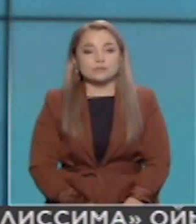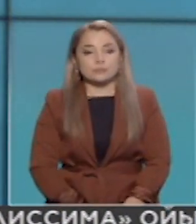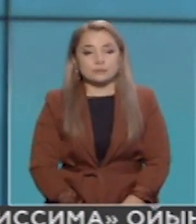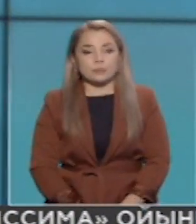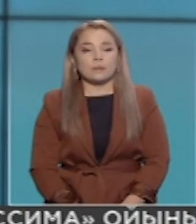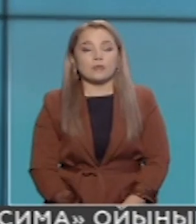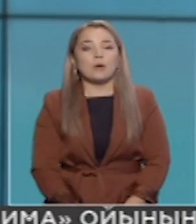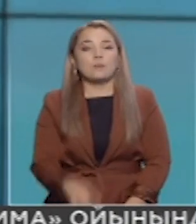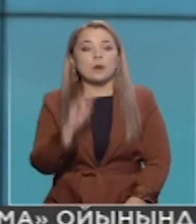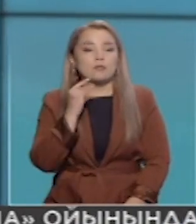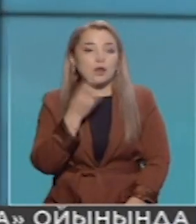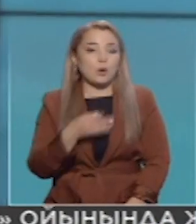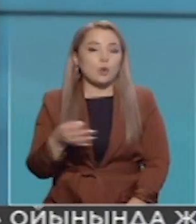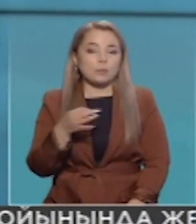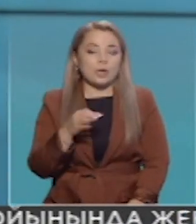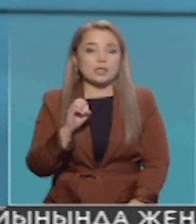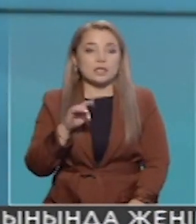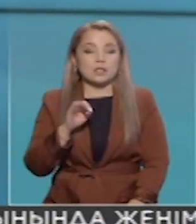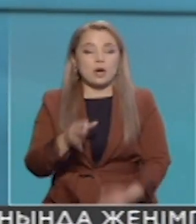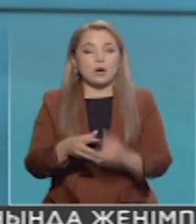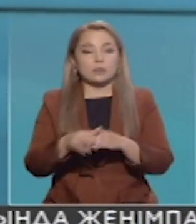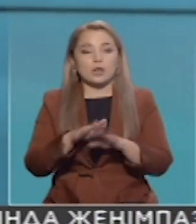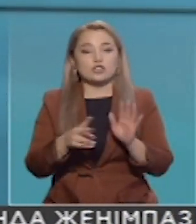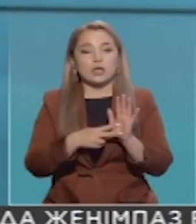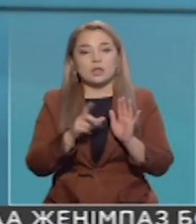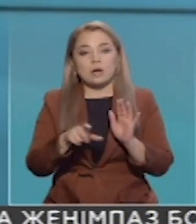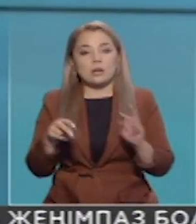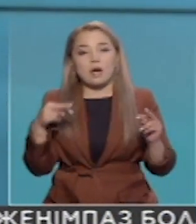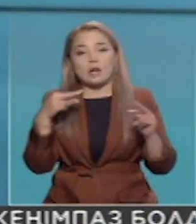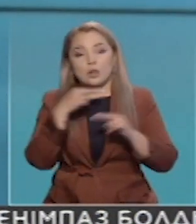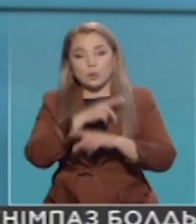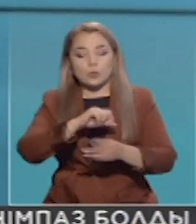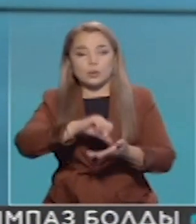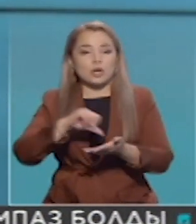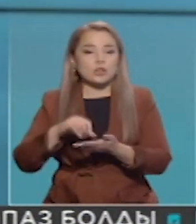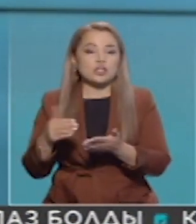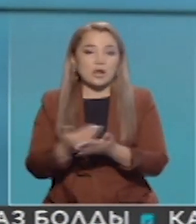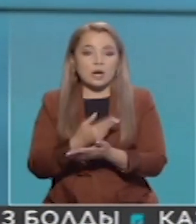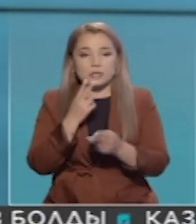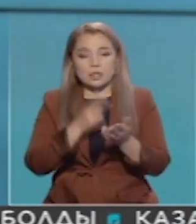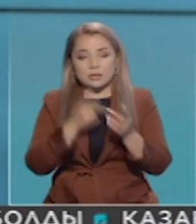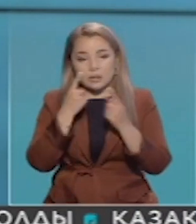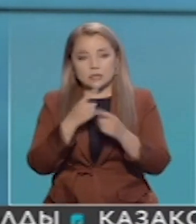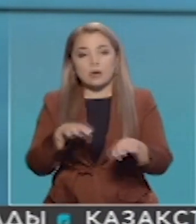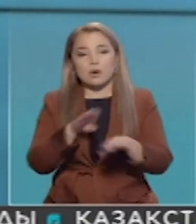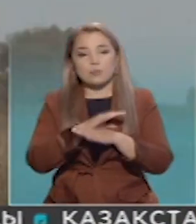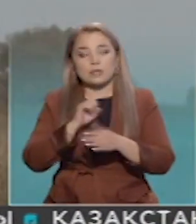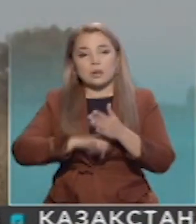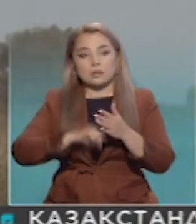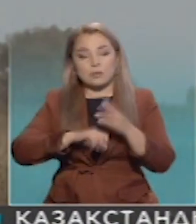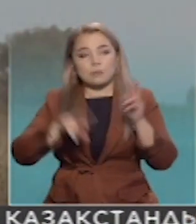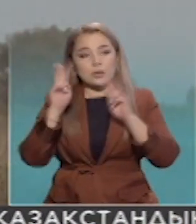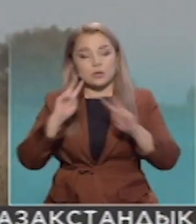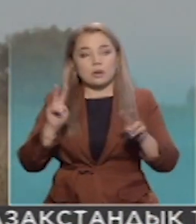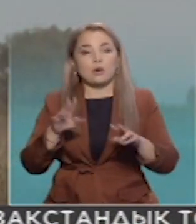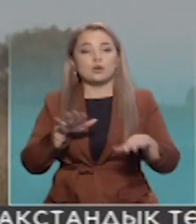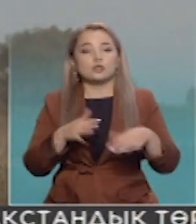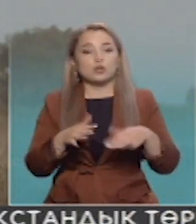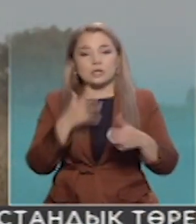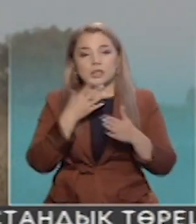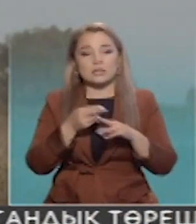Өзге де ақпарат, Павлодар облысы Ертіс ауданында жеті адамның улануына қатысты жаңа дерек шықты. Қаза болғандардың бірі белгісіз сұйықтықты